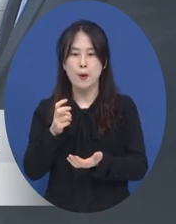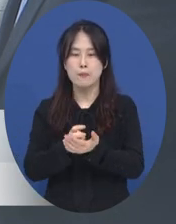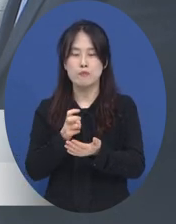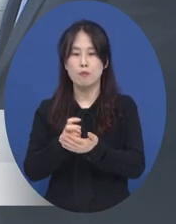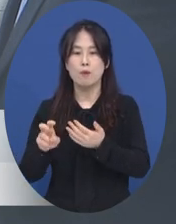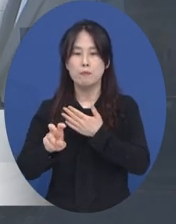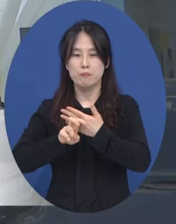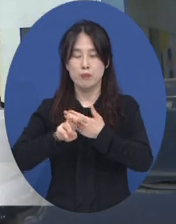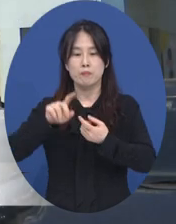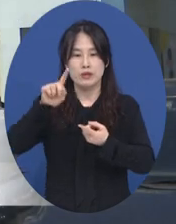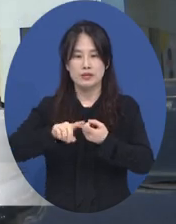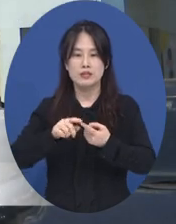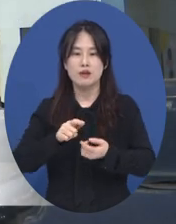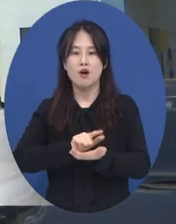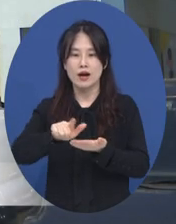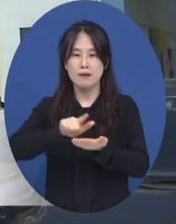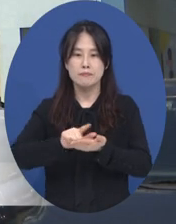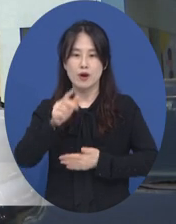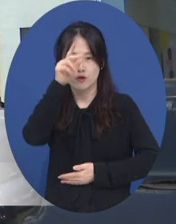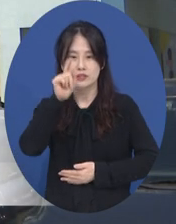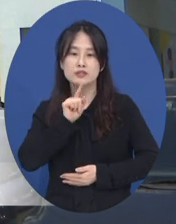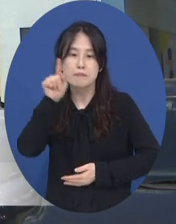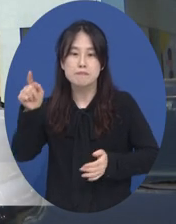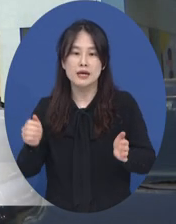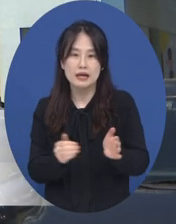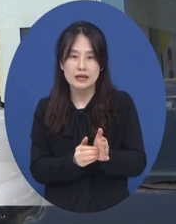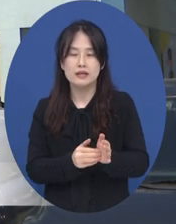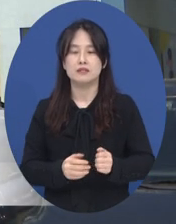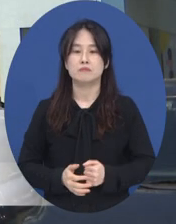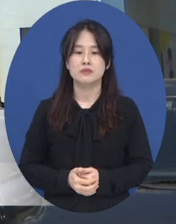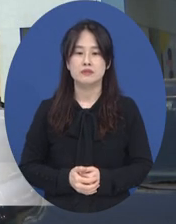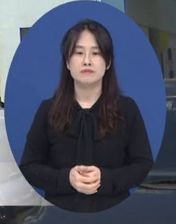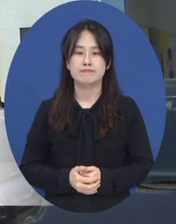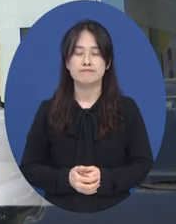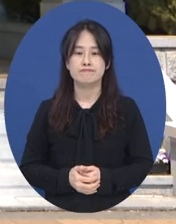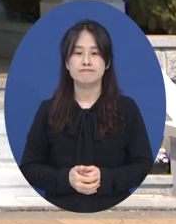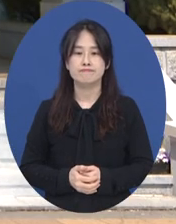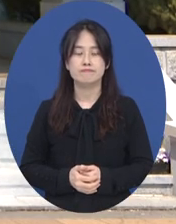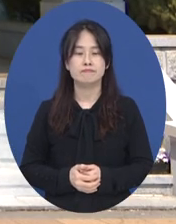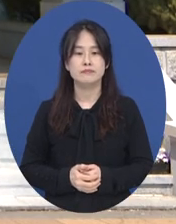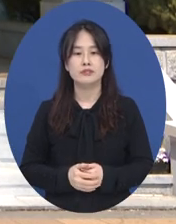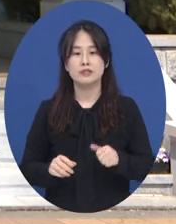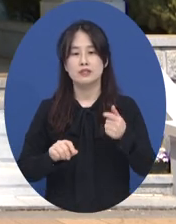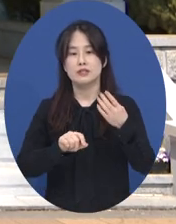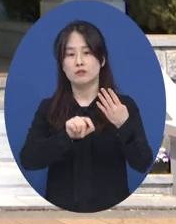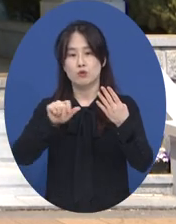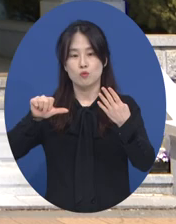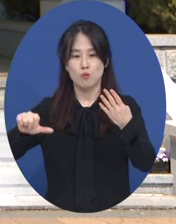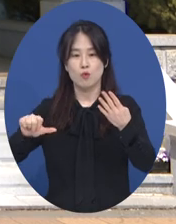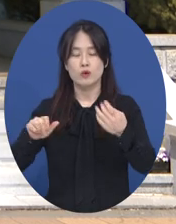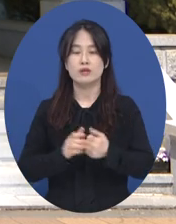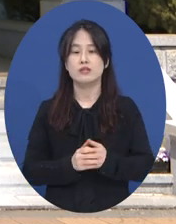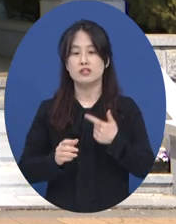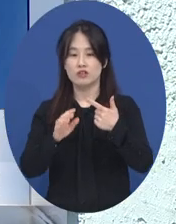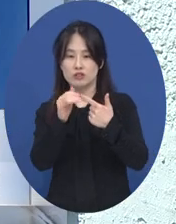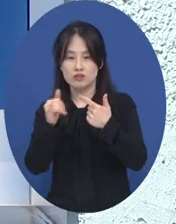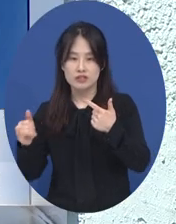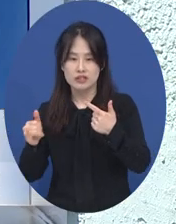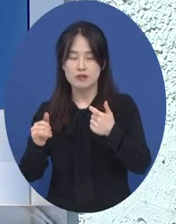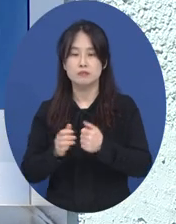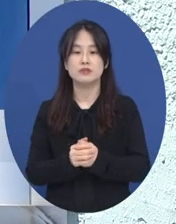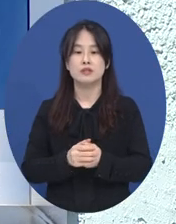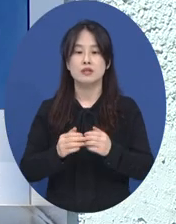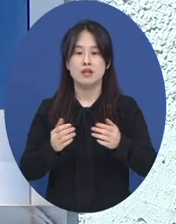혐의로 가평경찰서에 고발했습니다. 경기도에 따르면 지난 5일 이만희 총회장 등 6명은 시설